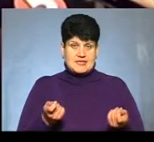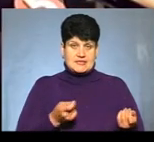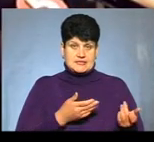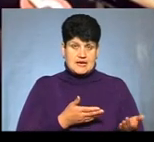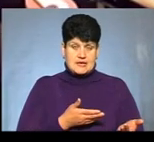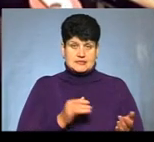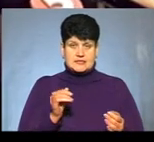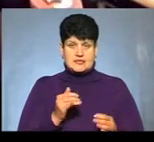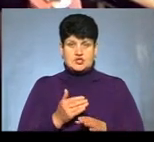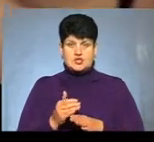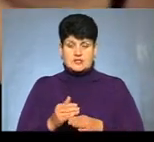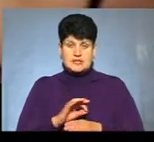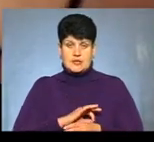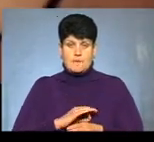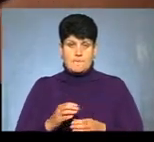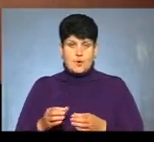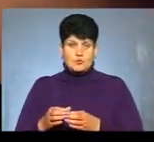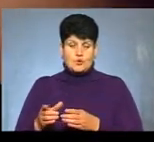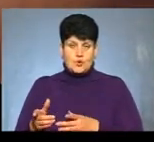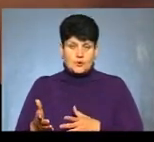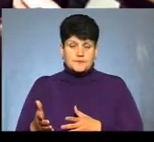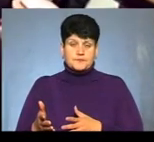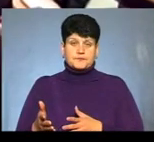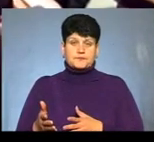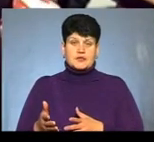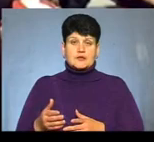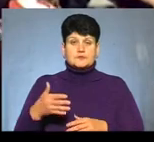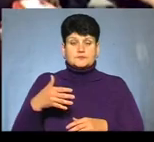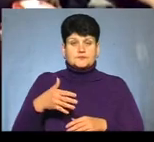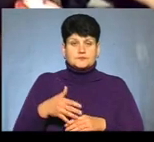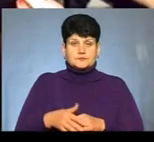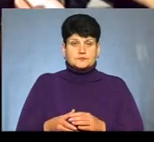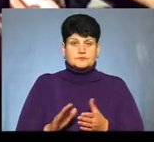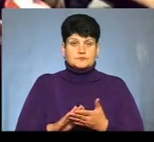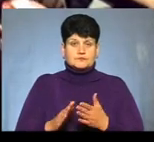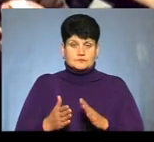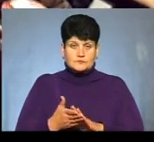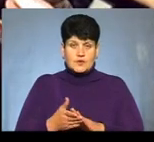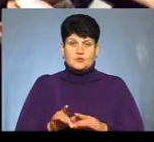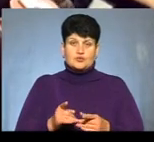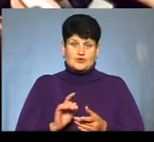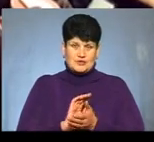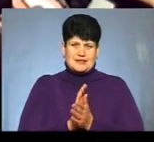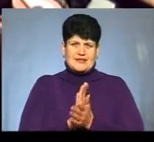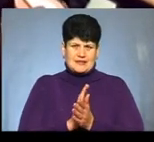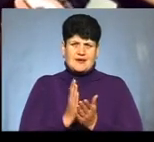сторонам адміністрації і частині профспілок дійти порозуміння, тому що певні тертя